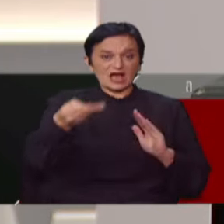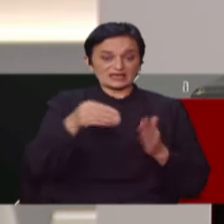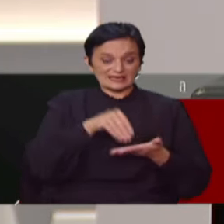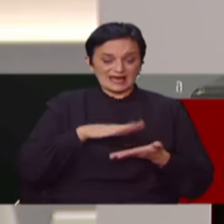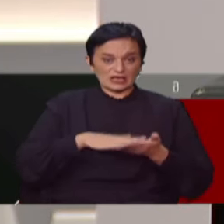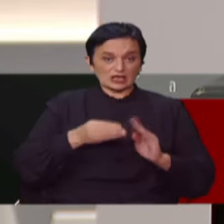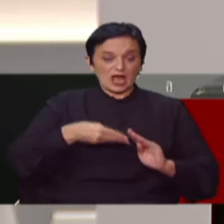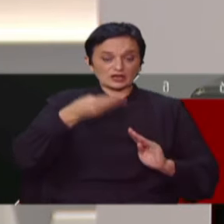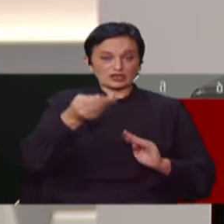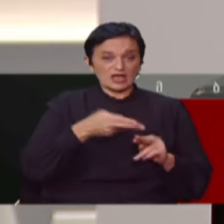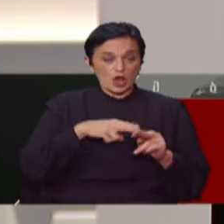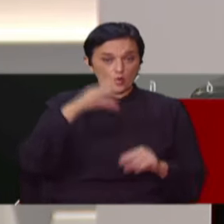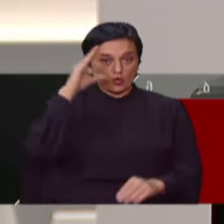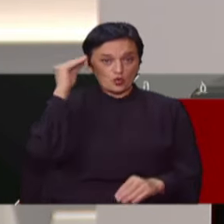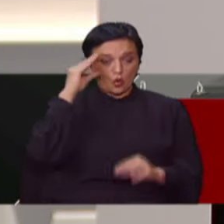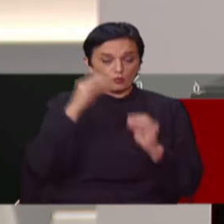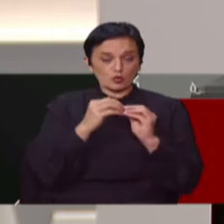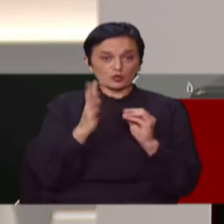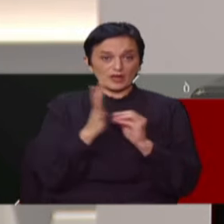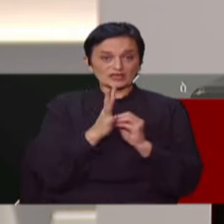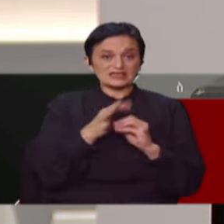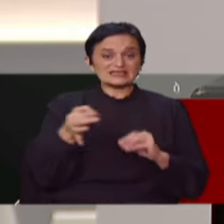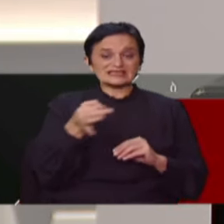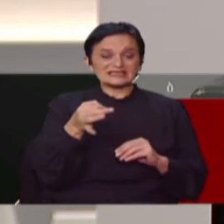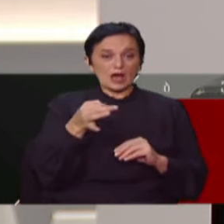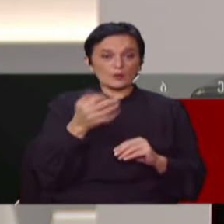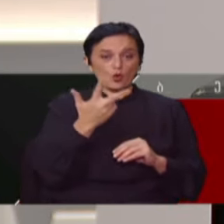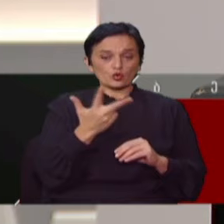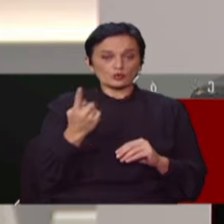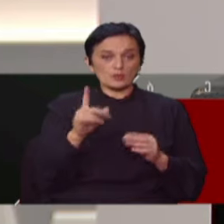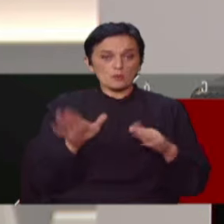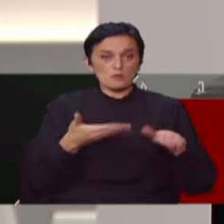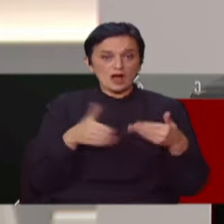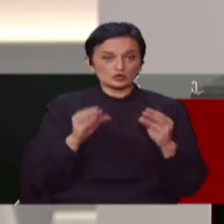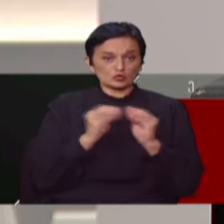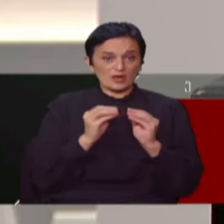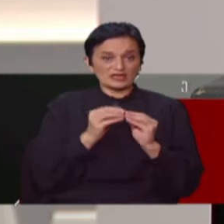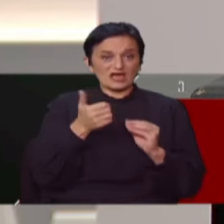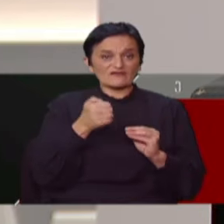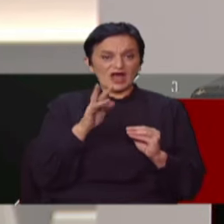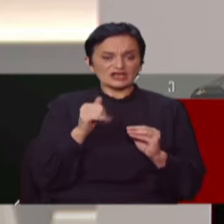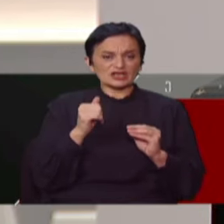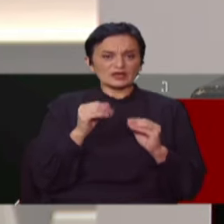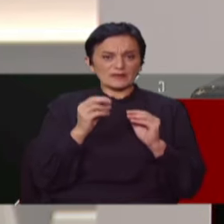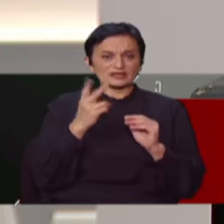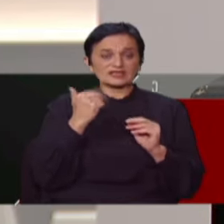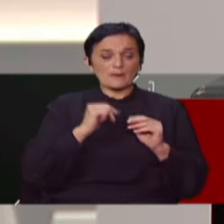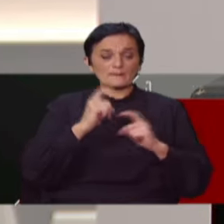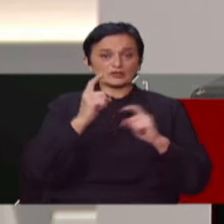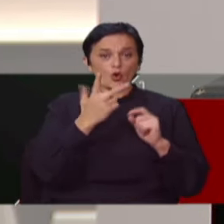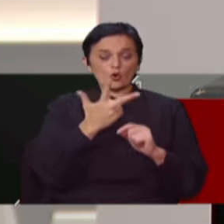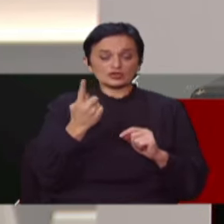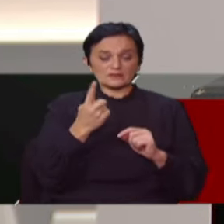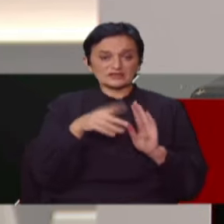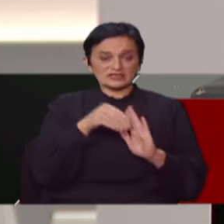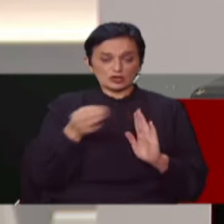რეგისტრატორებმა. Ეს არის ქობულეთის 15, სამგორის 51, ბათუმის 10, ყვარლის 3 და მთაწმინდის 31